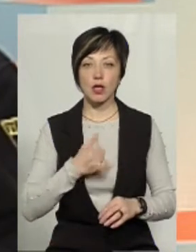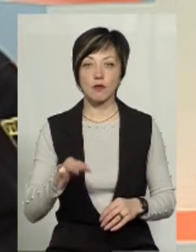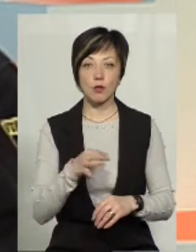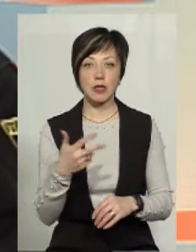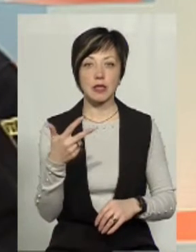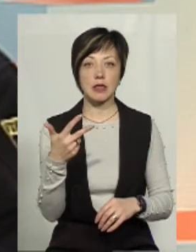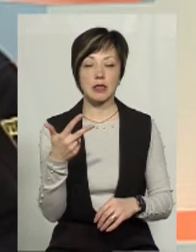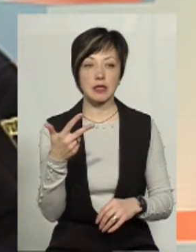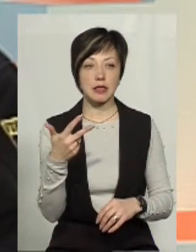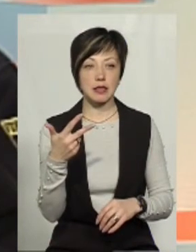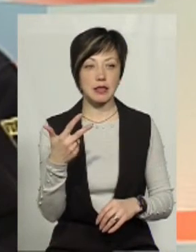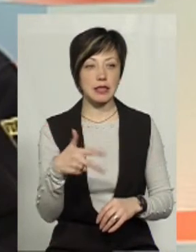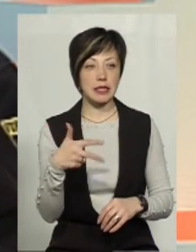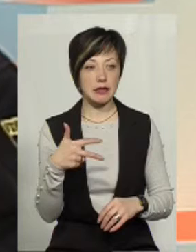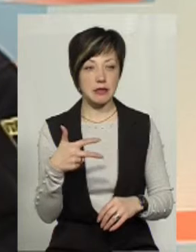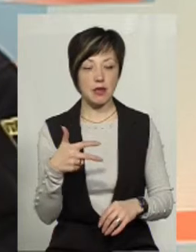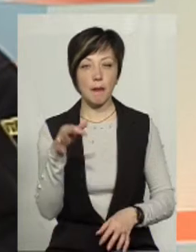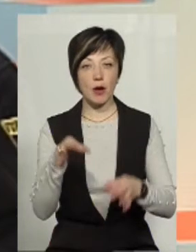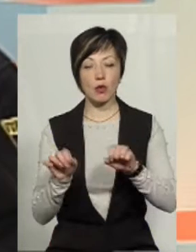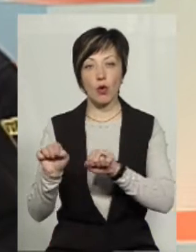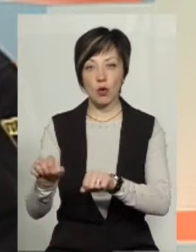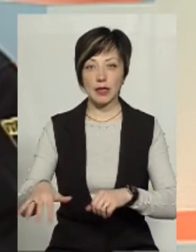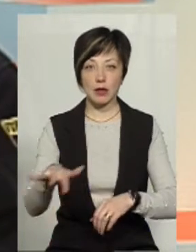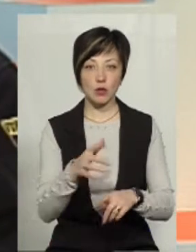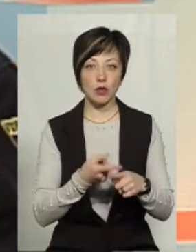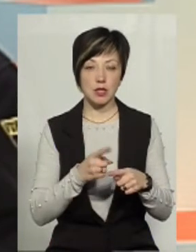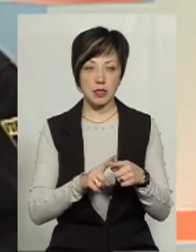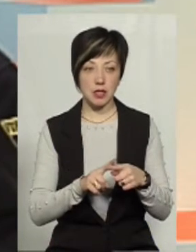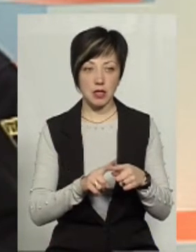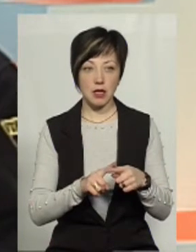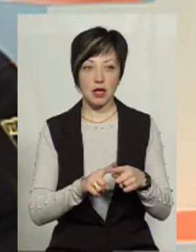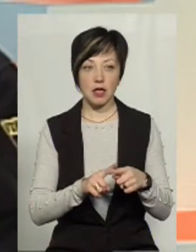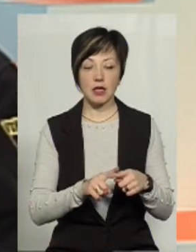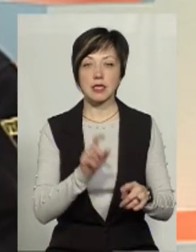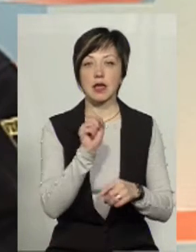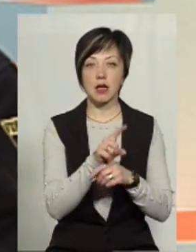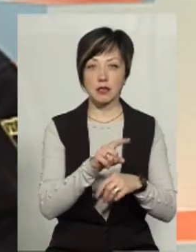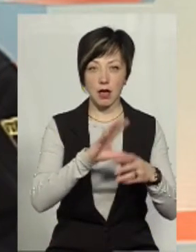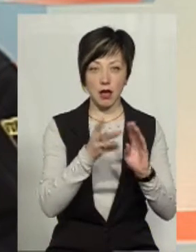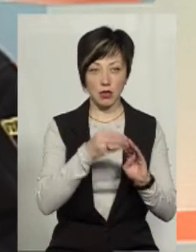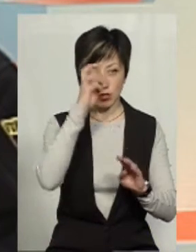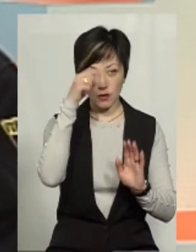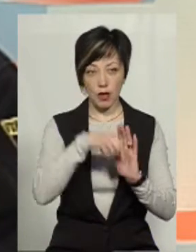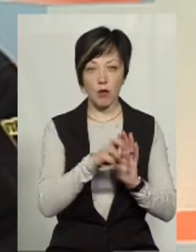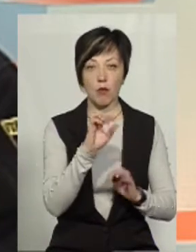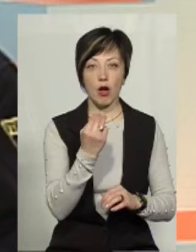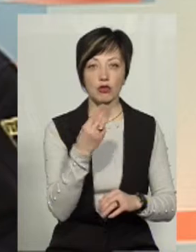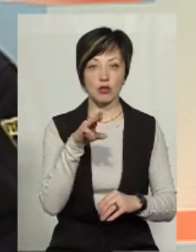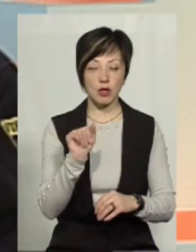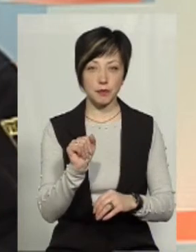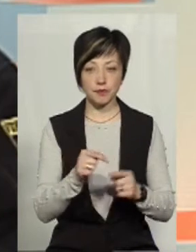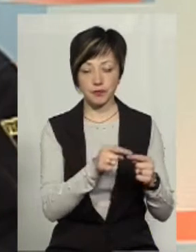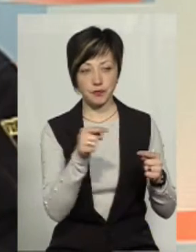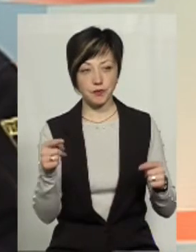лише 30 є природоохоронних територій. Це гідрологічний заказник загальнодержавного значення «Башта».